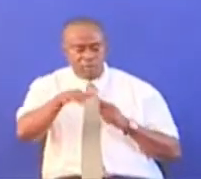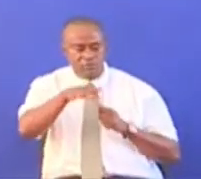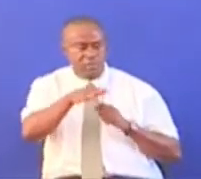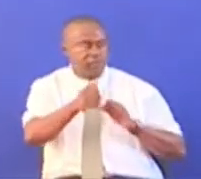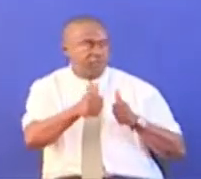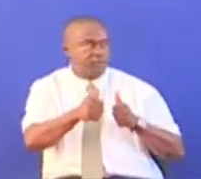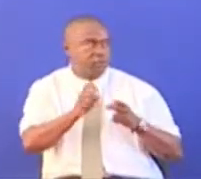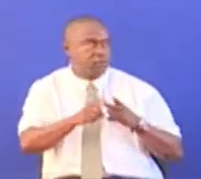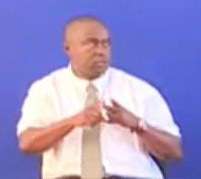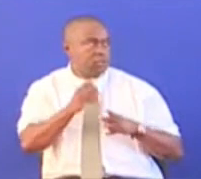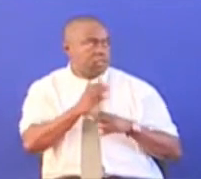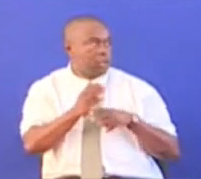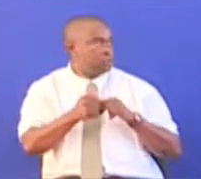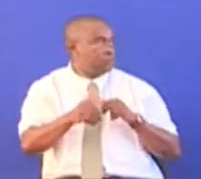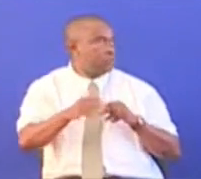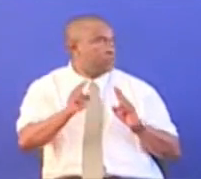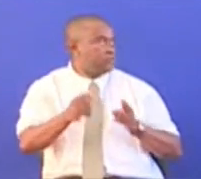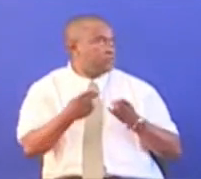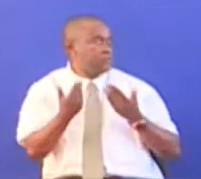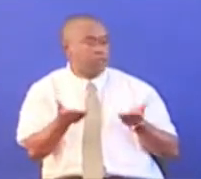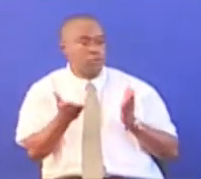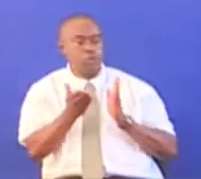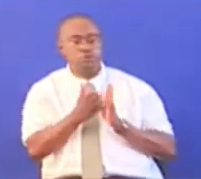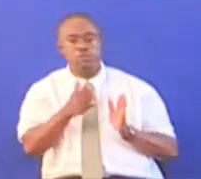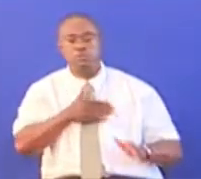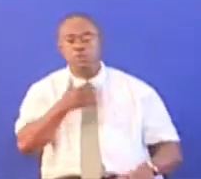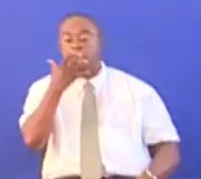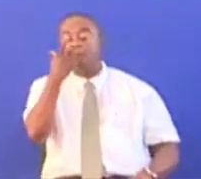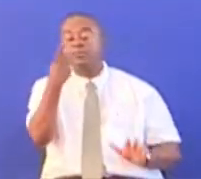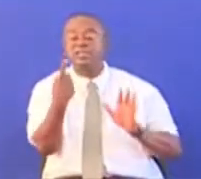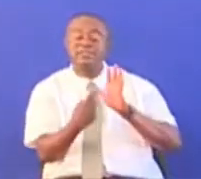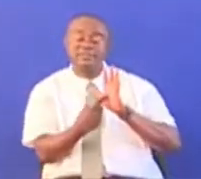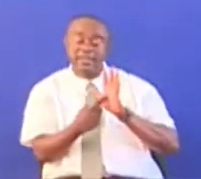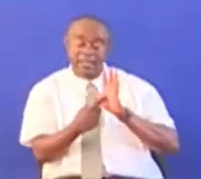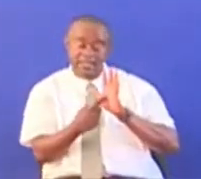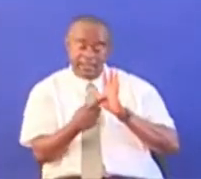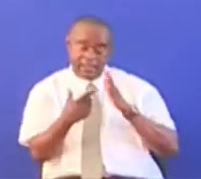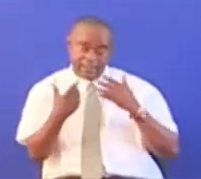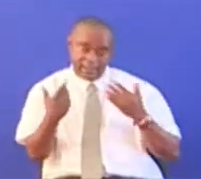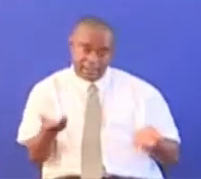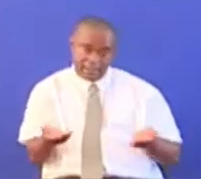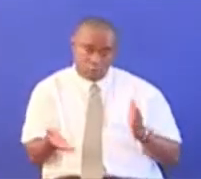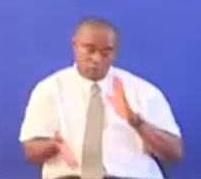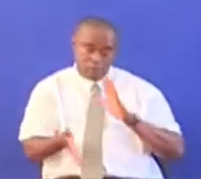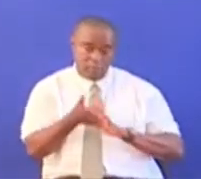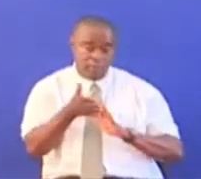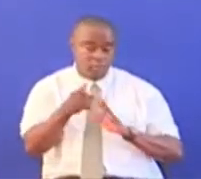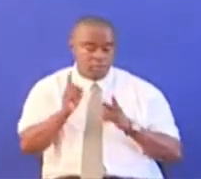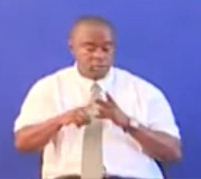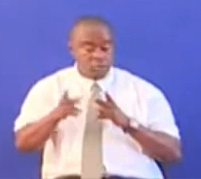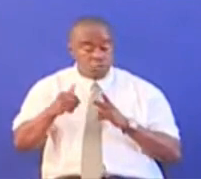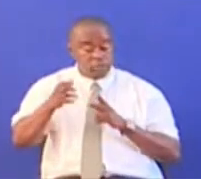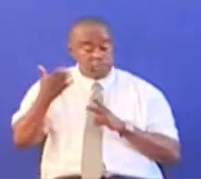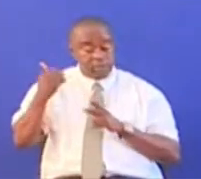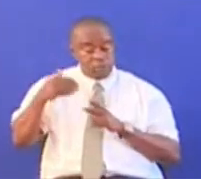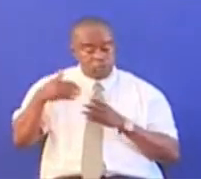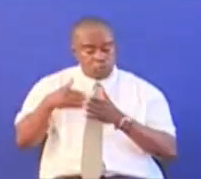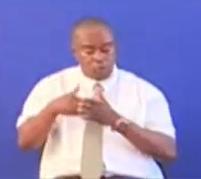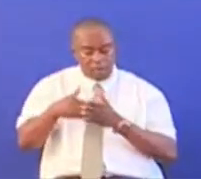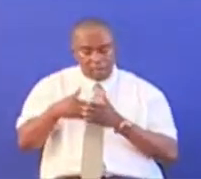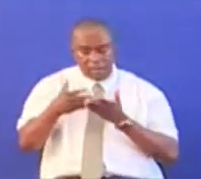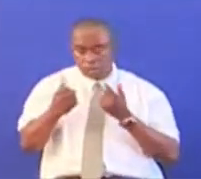michezo na ujenzi wa viwanja vipya vya michezo kwenye zile shule zetu 56 utaanza. Kwa hiyo kama lilishindikana huko, sasa hivi halishindikani. Kaa